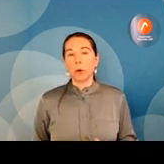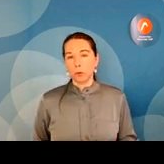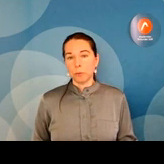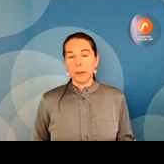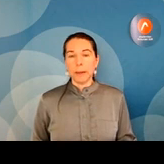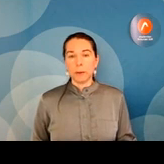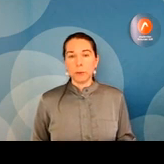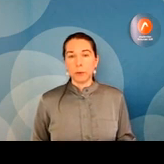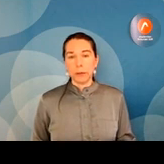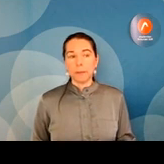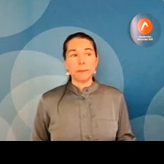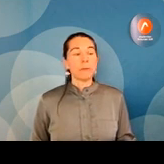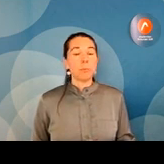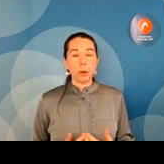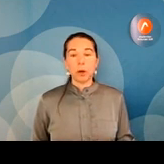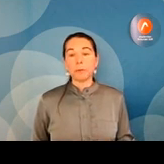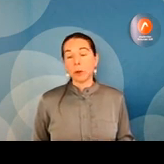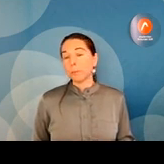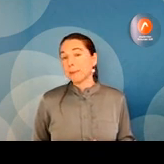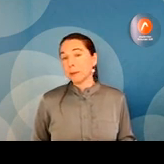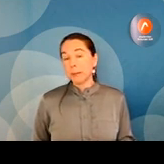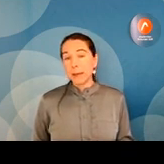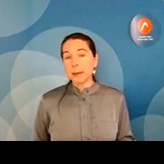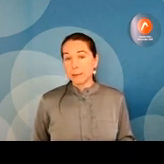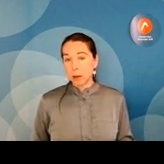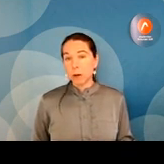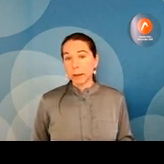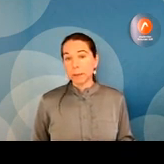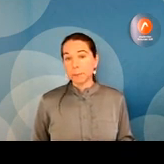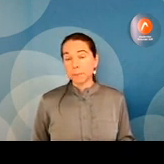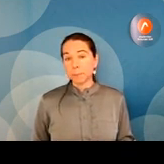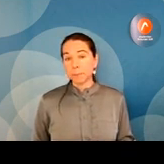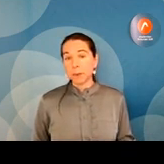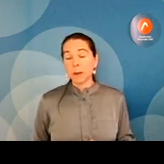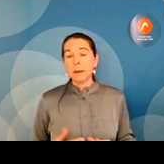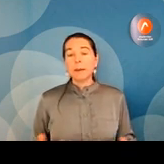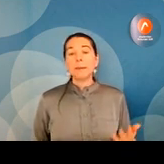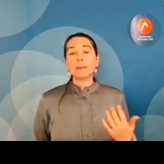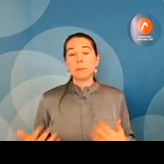Normerna tar vi också med oss in när vi pratar om diskrimineringslagen.